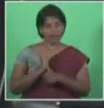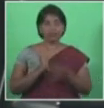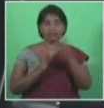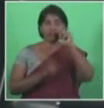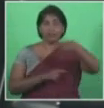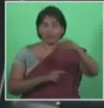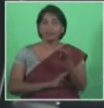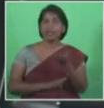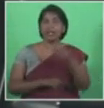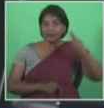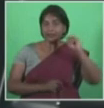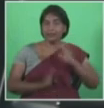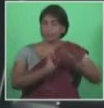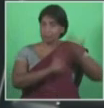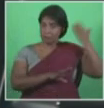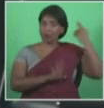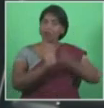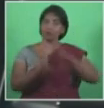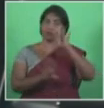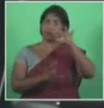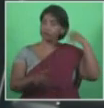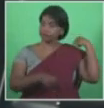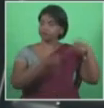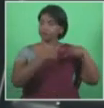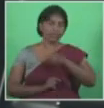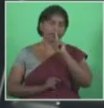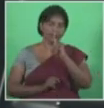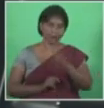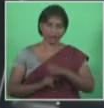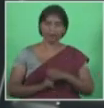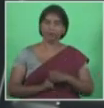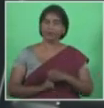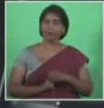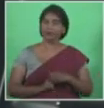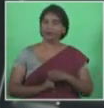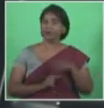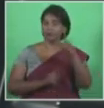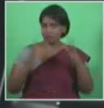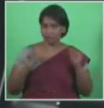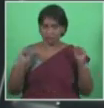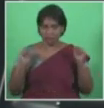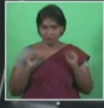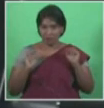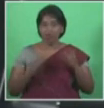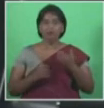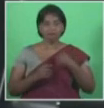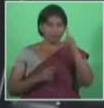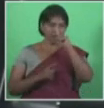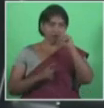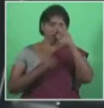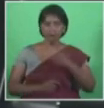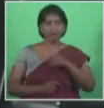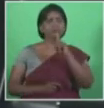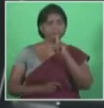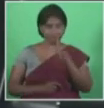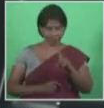ජනතාවගේ ඉල්ලීමක්. මේක අදයි එකක් නෙවෙයි. මේක අවුරුදු 15ක් තිස්සේ ගැටුම්පත් කරපු පනතක්. මේක එතුමන්ලට ලොකු බයක් තියෙනවා නම් මම මාසයකට කල් දාන්නම් කියලා මම